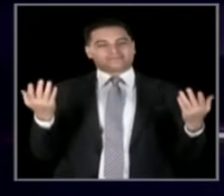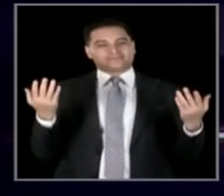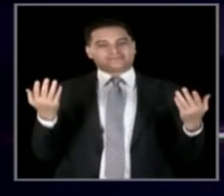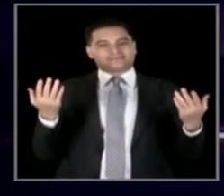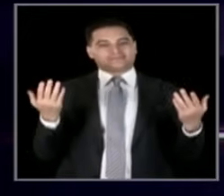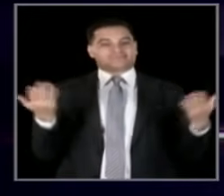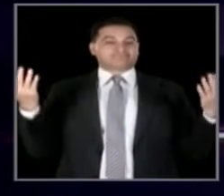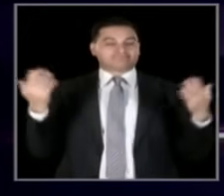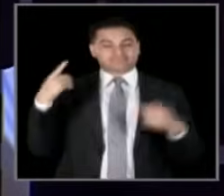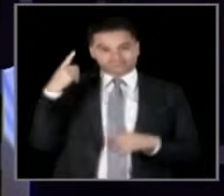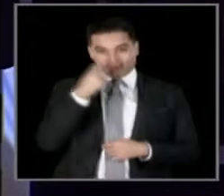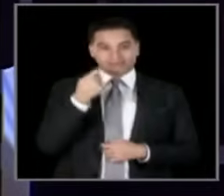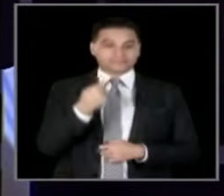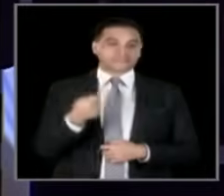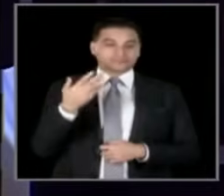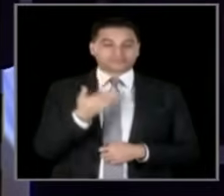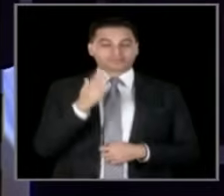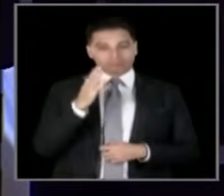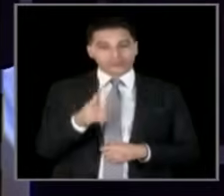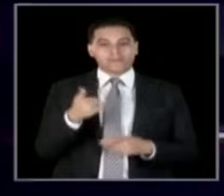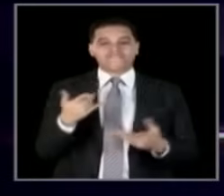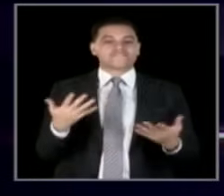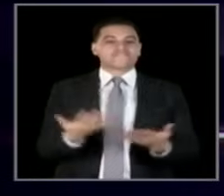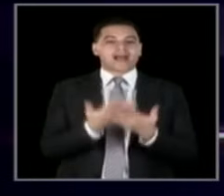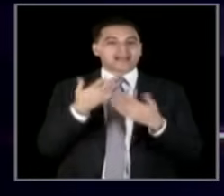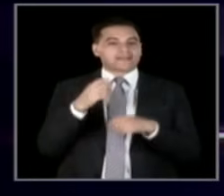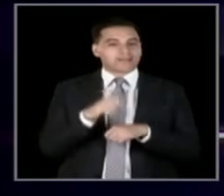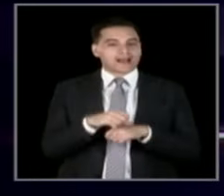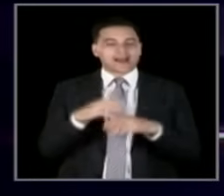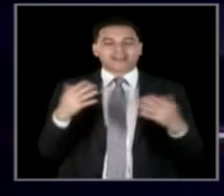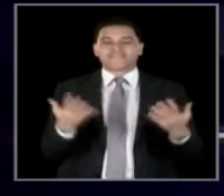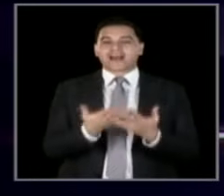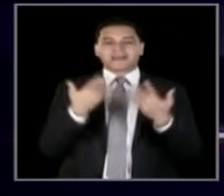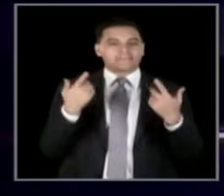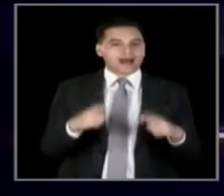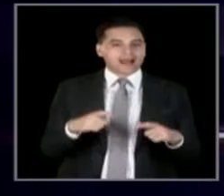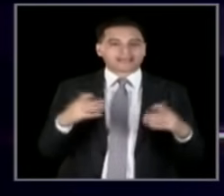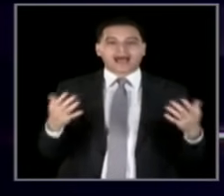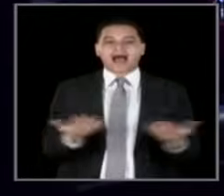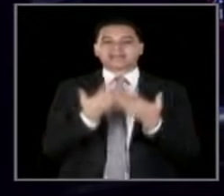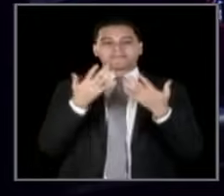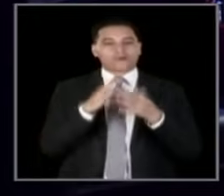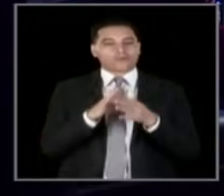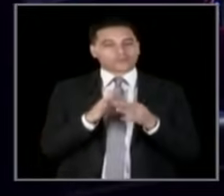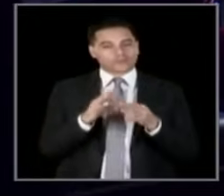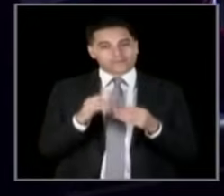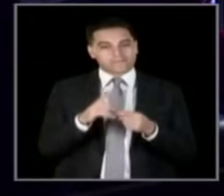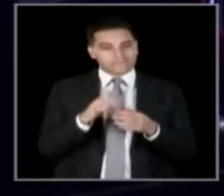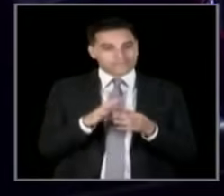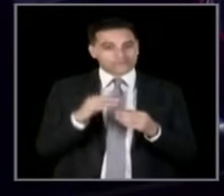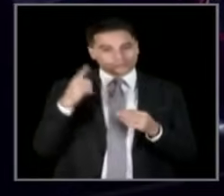الدنيا هي معلومات عامة، ممكن يبقى في أي مكان في أي بلد عن أي موضوع، ملوش